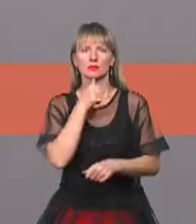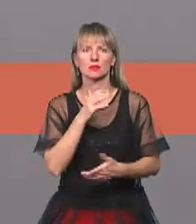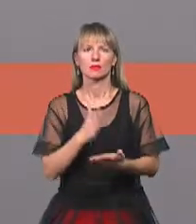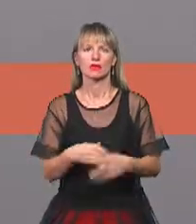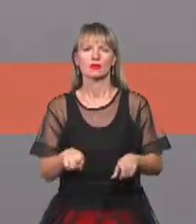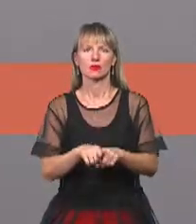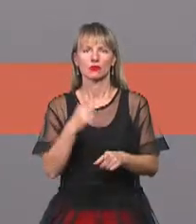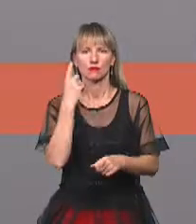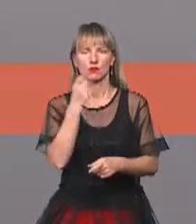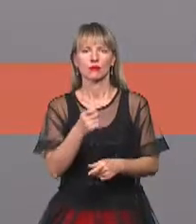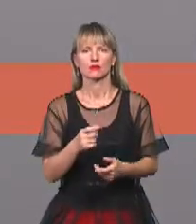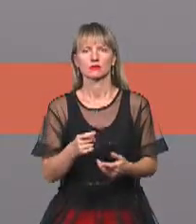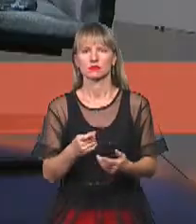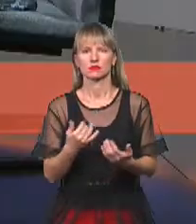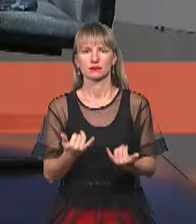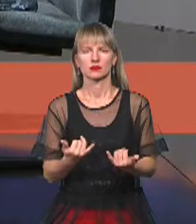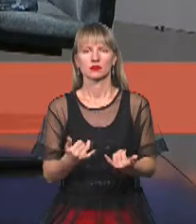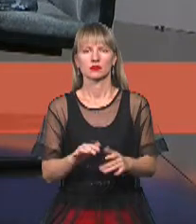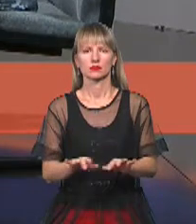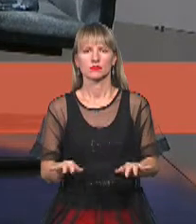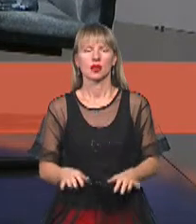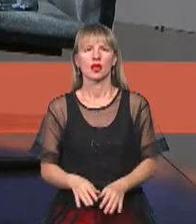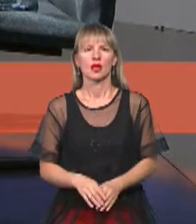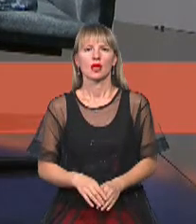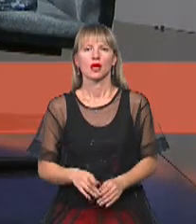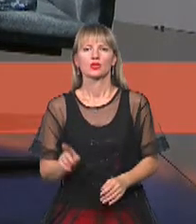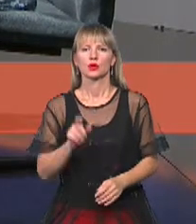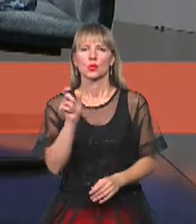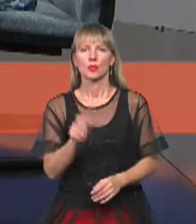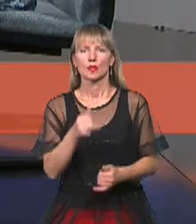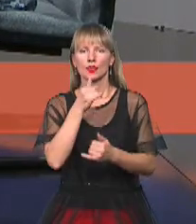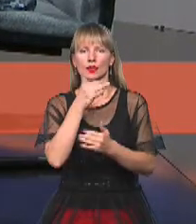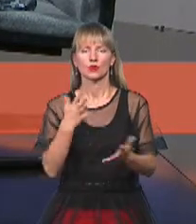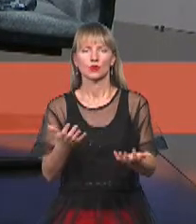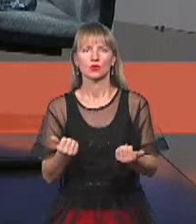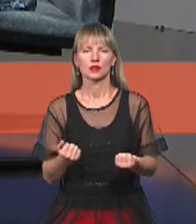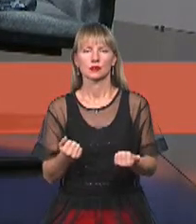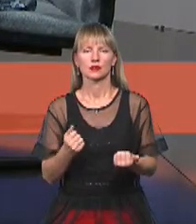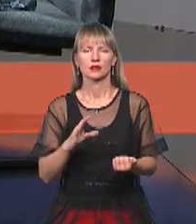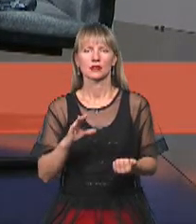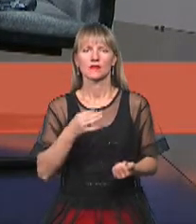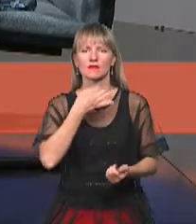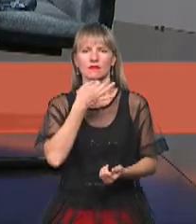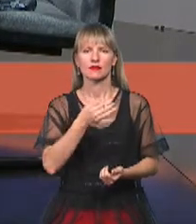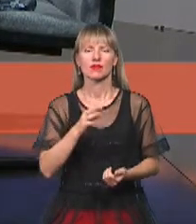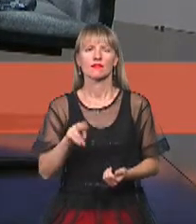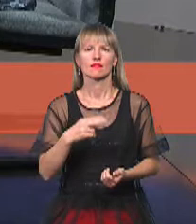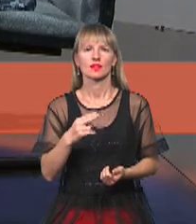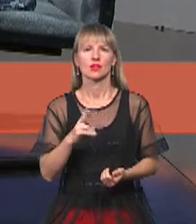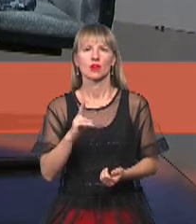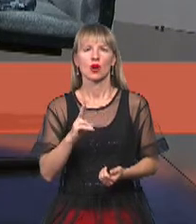цю інформацію на кінчиках пальців. Якщо, наприклад, людина не може отримати відповідь від